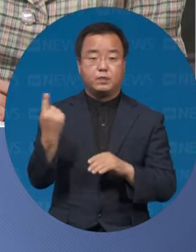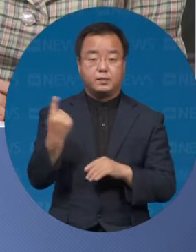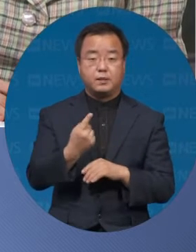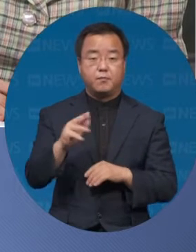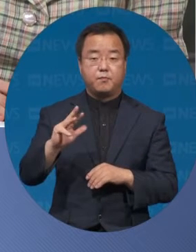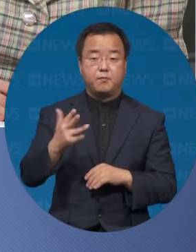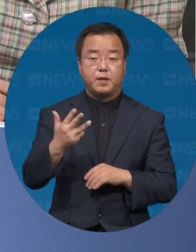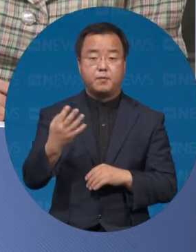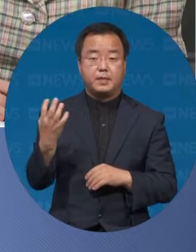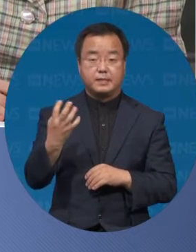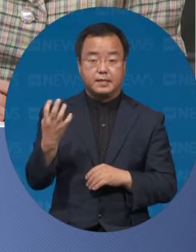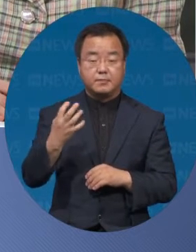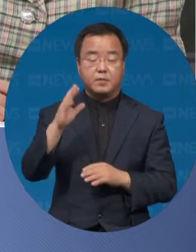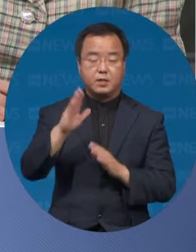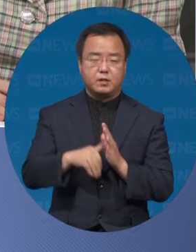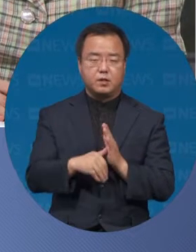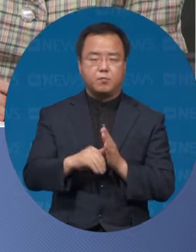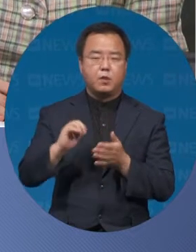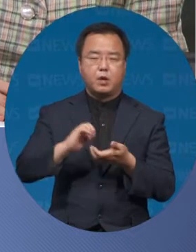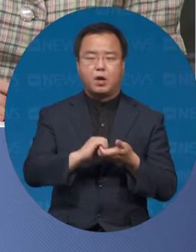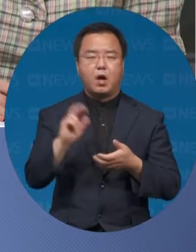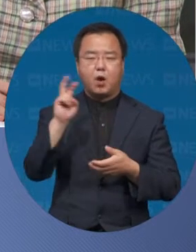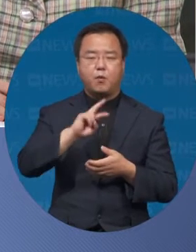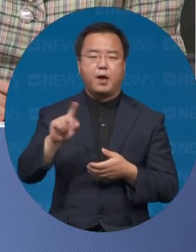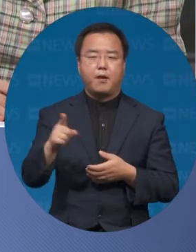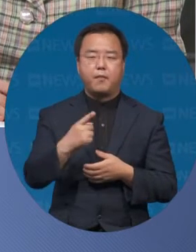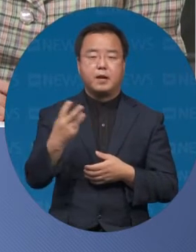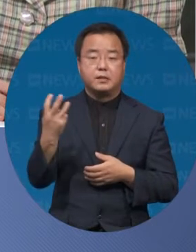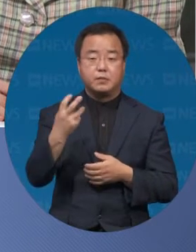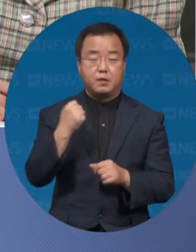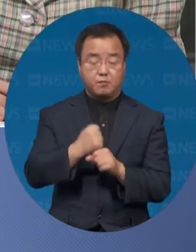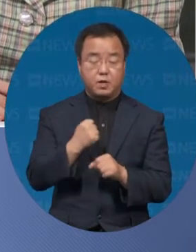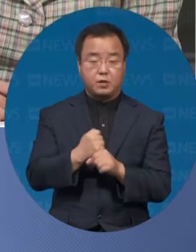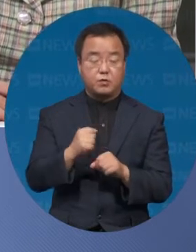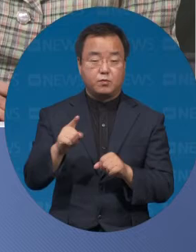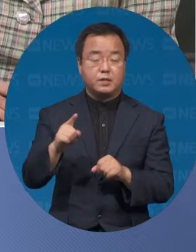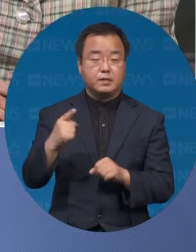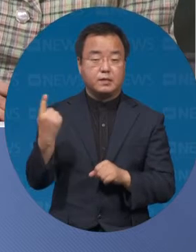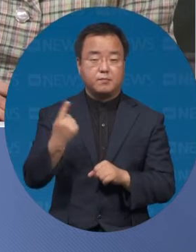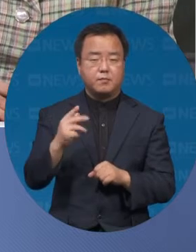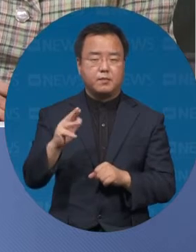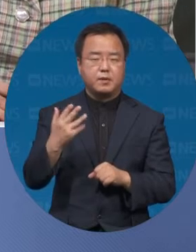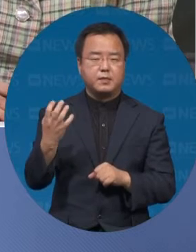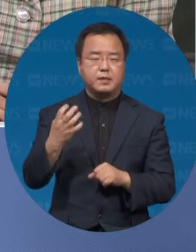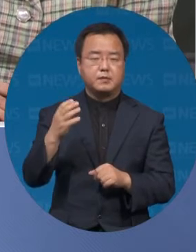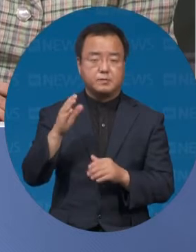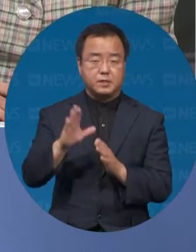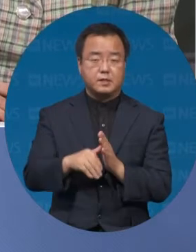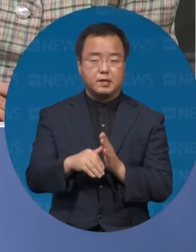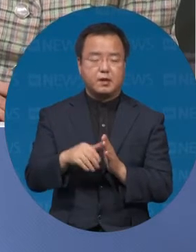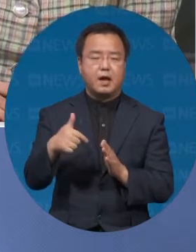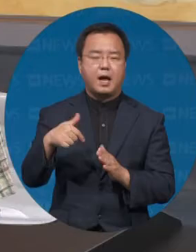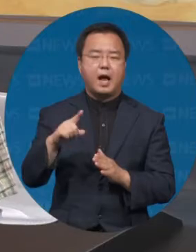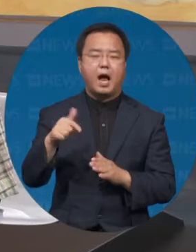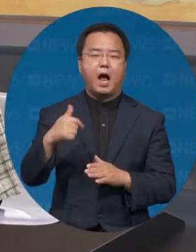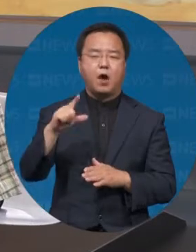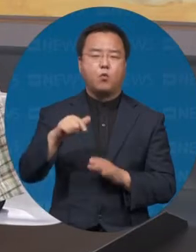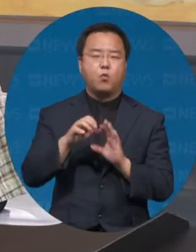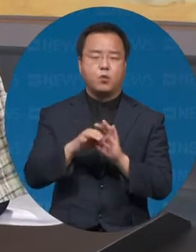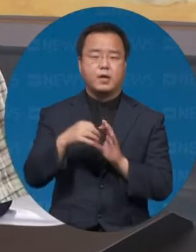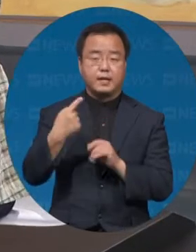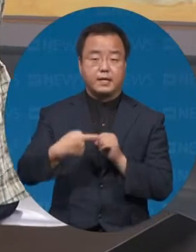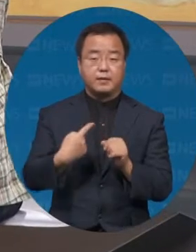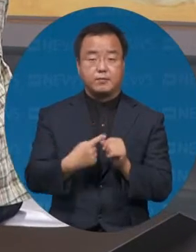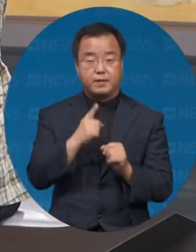무려 130여 개의 가곡을 작곡하였고 현재는 이 시기를 가곡의 해라고 부릅니다. 네, 이번